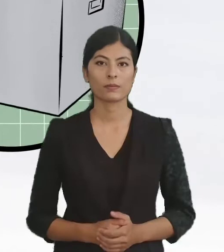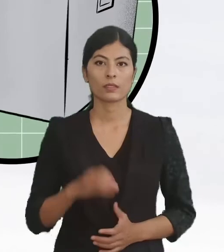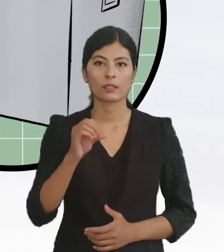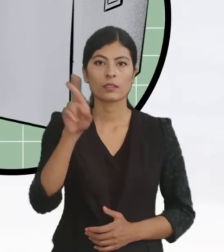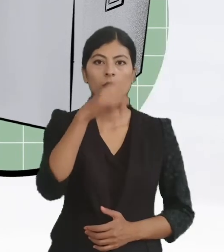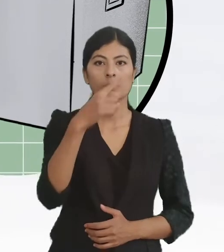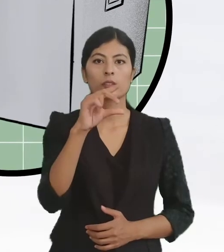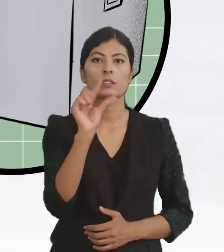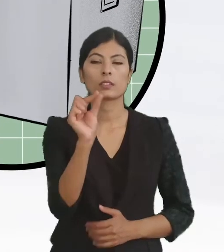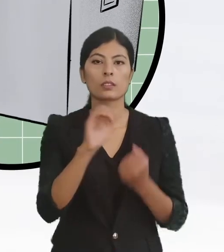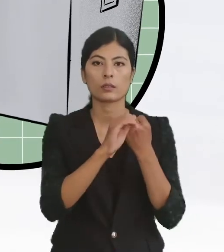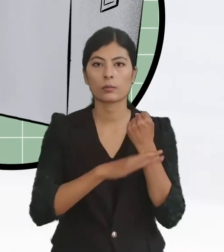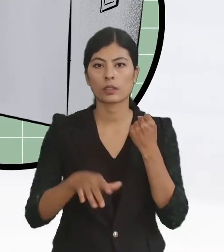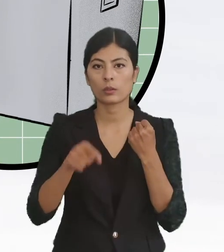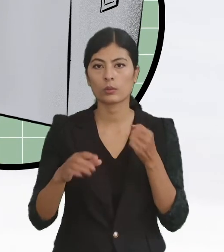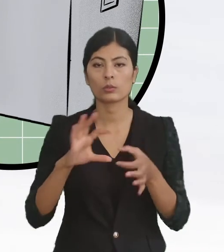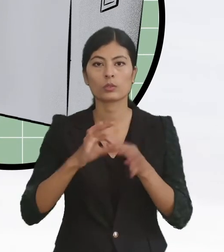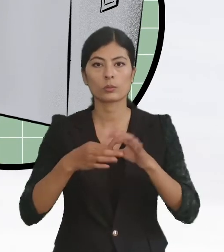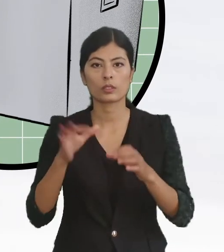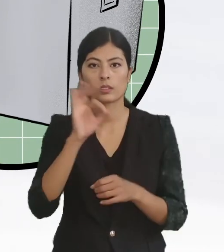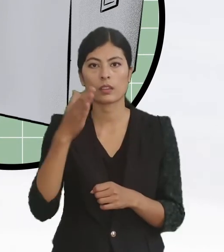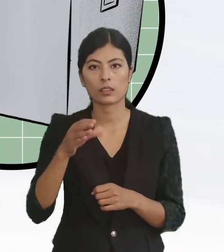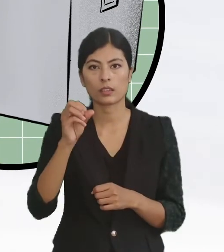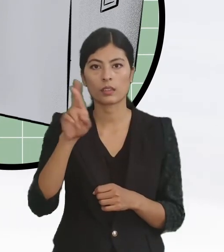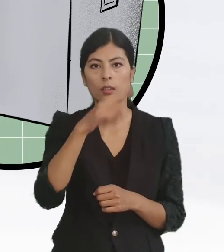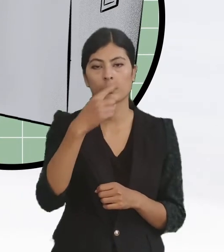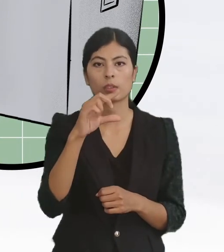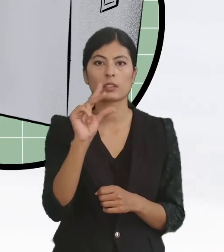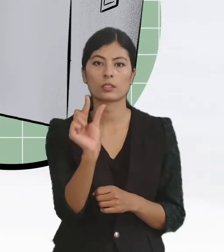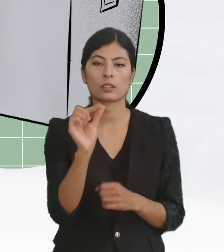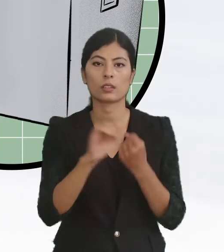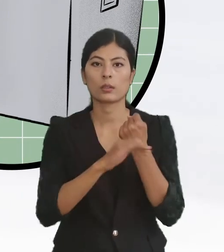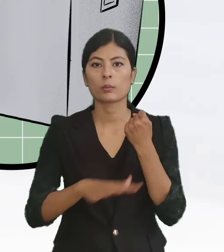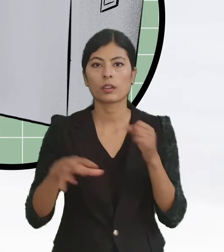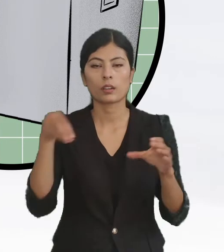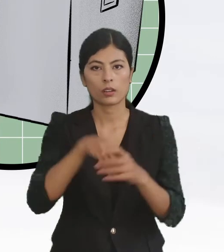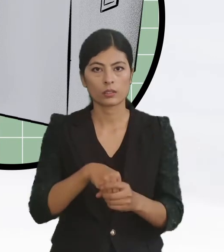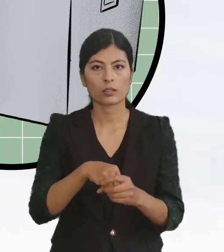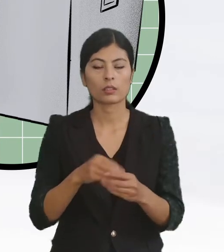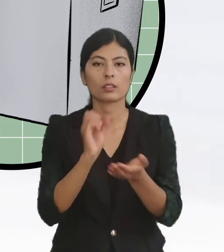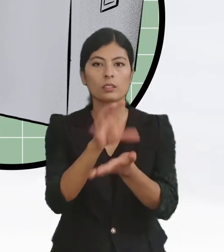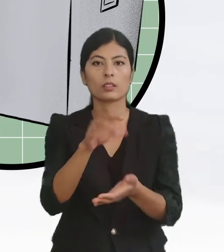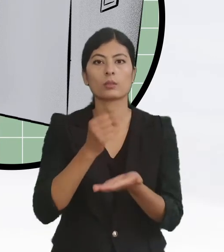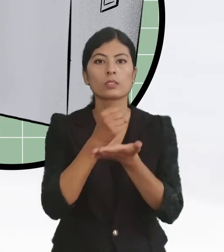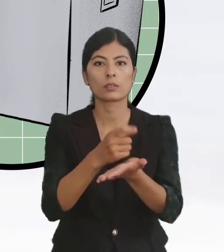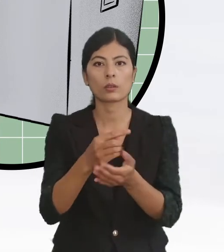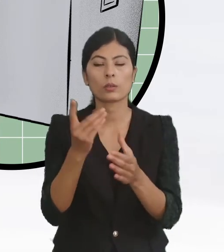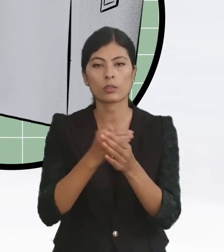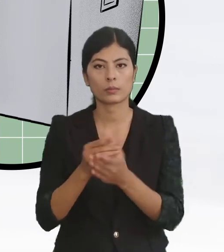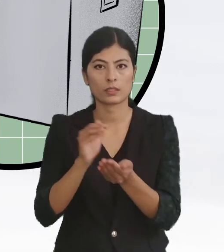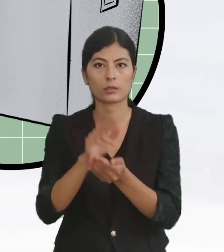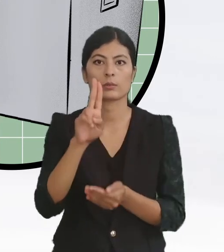छ। प्रेषण प्रणालीको संयोजक निकाय र प्रेषण प्रणाली अन्तर्गत प्रदान गरेको सेवाहरूको अभिलेख राख्नु पर्दो छ।